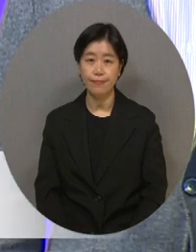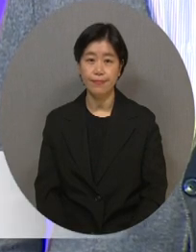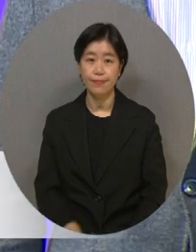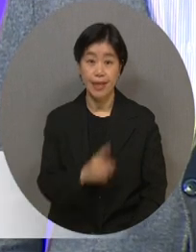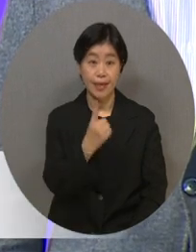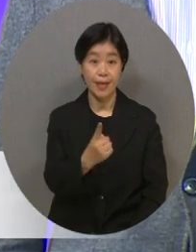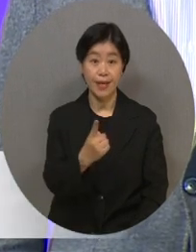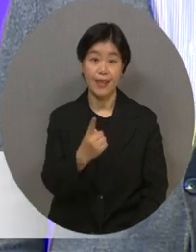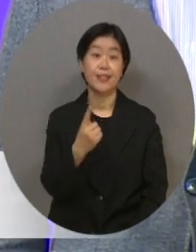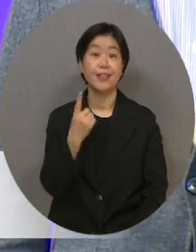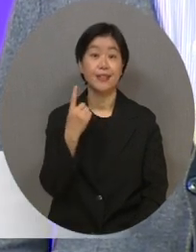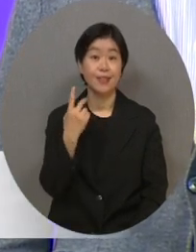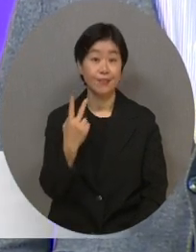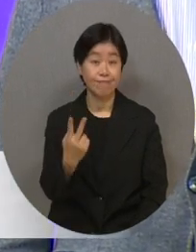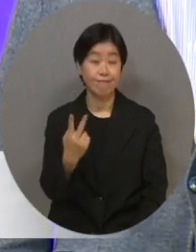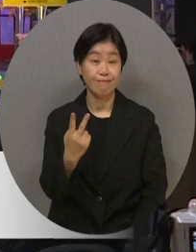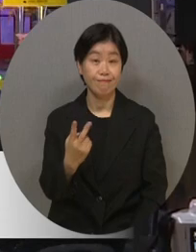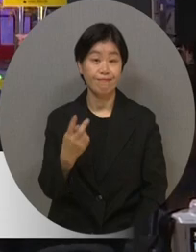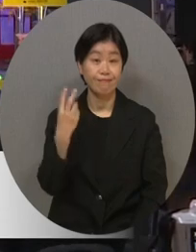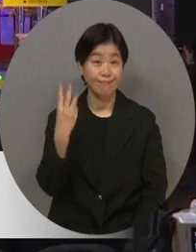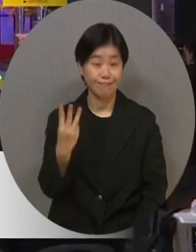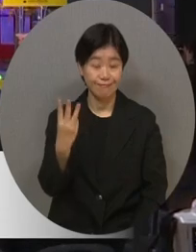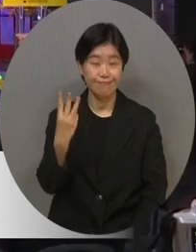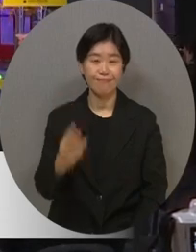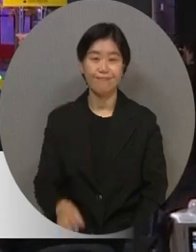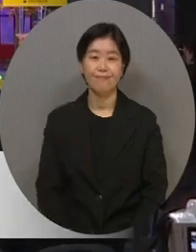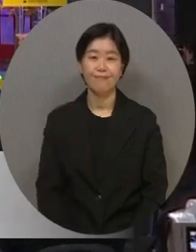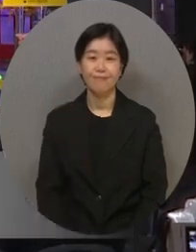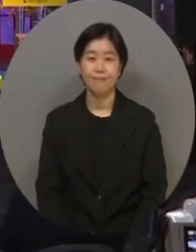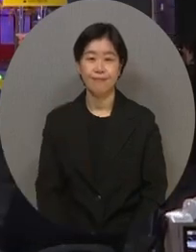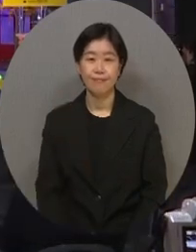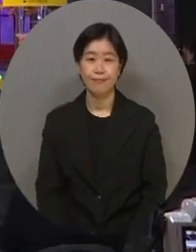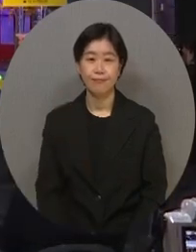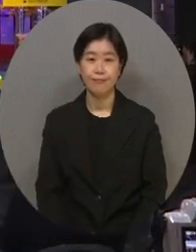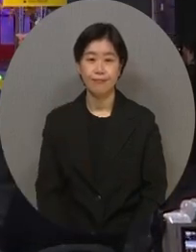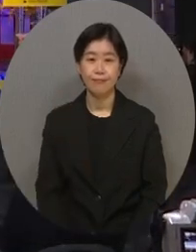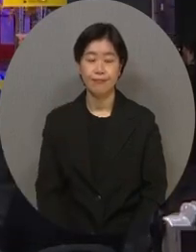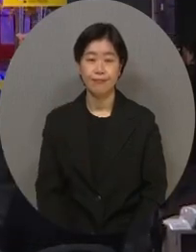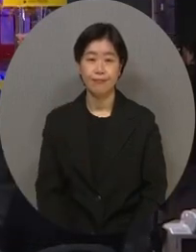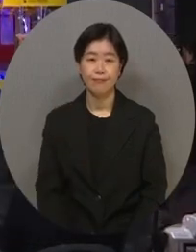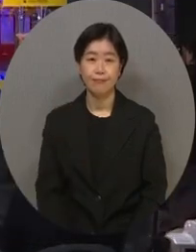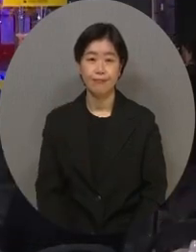하나, 둘, 셋!